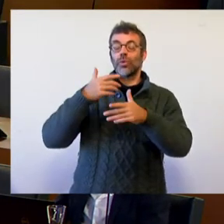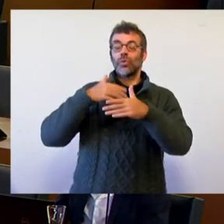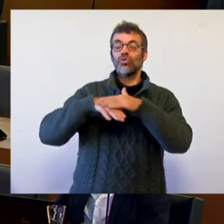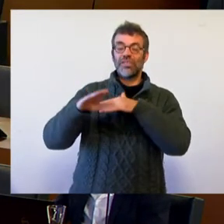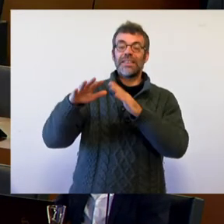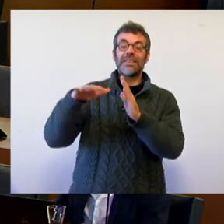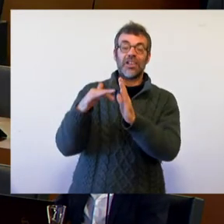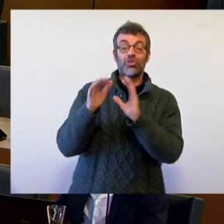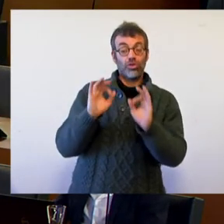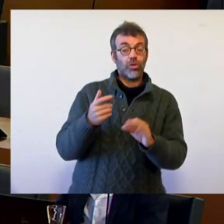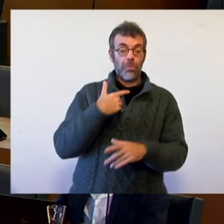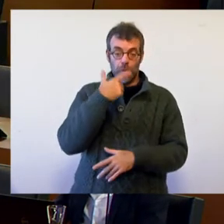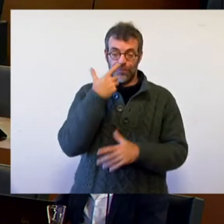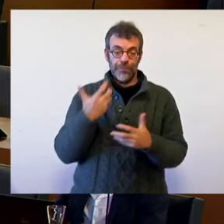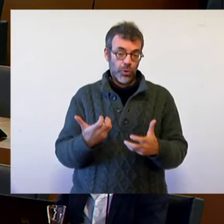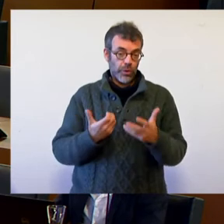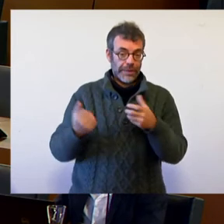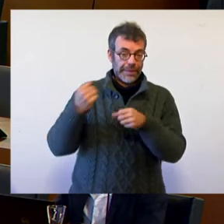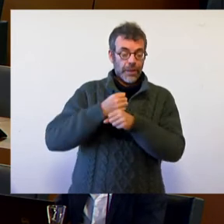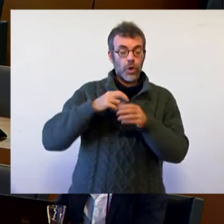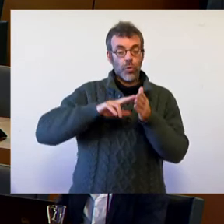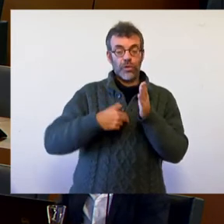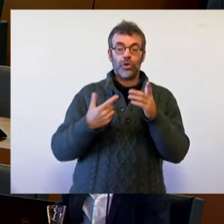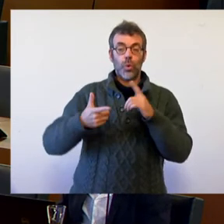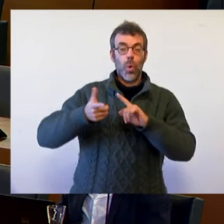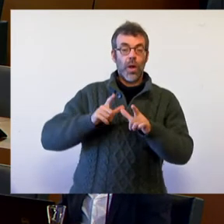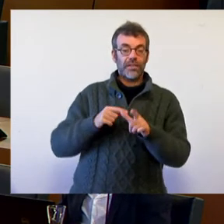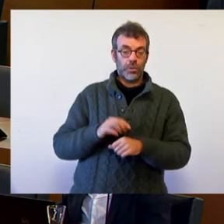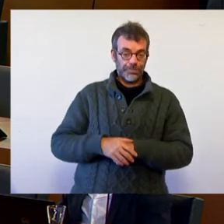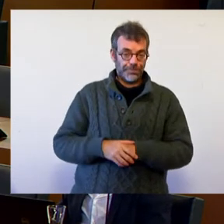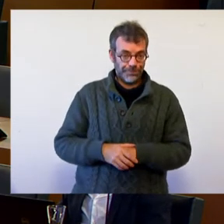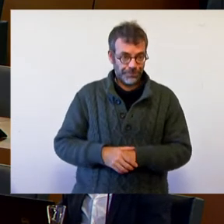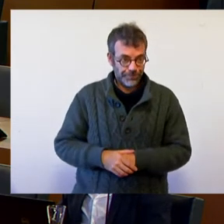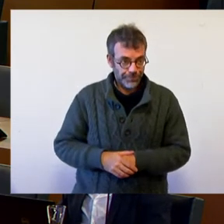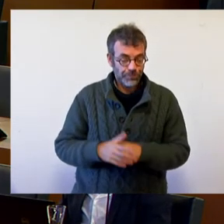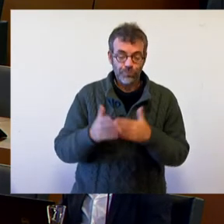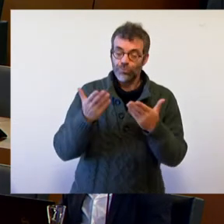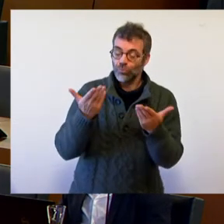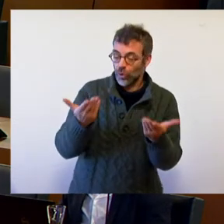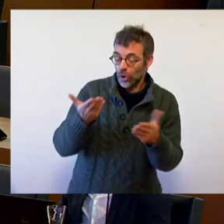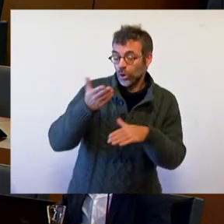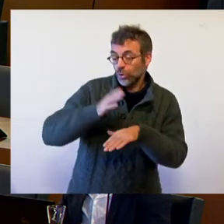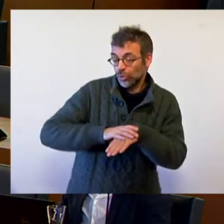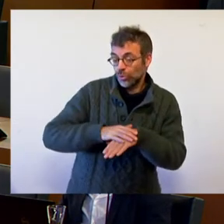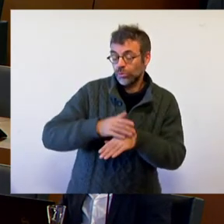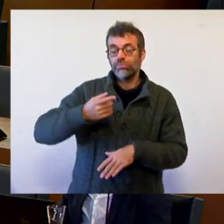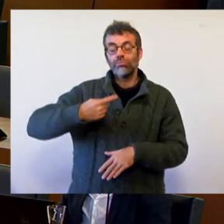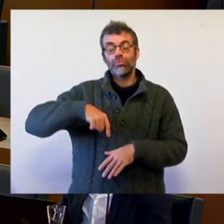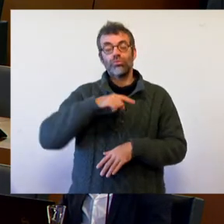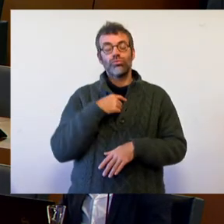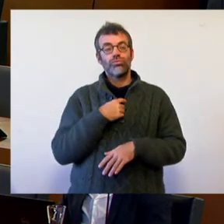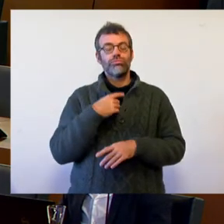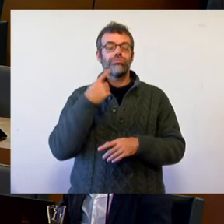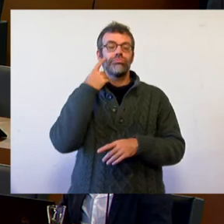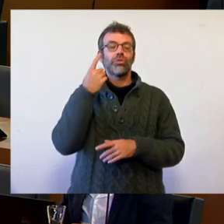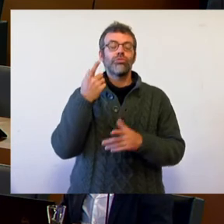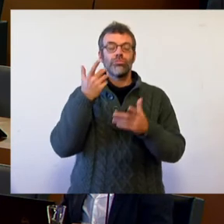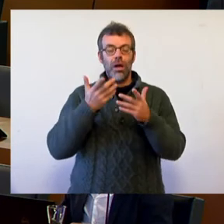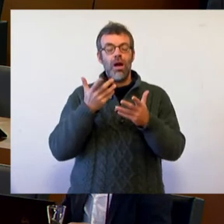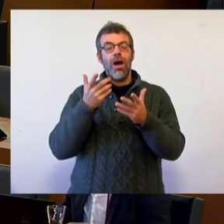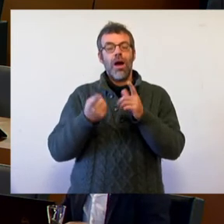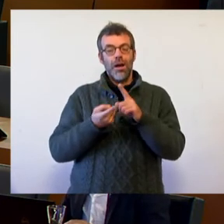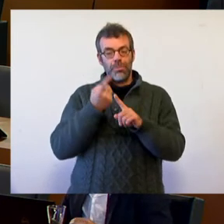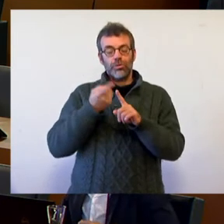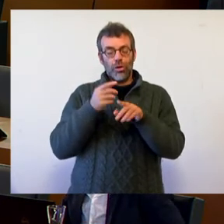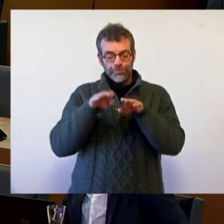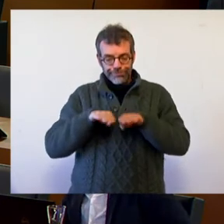mode d'accueil, il nous semble également essentiel de se mobiliser pour favoriser le soutien à la parentalité.